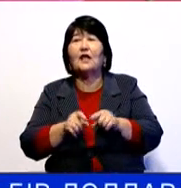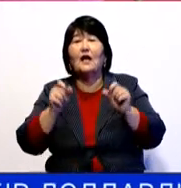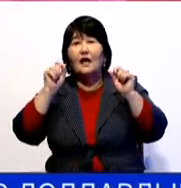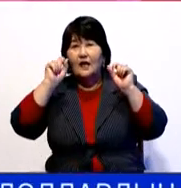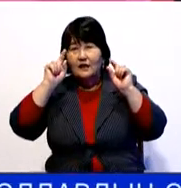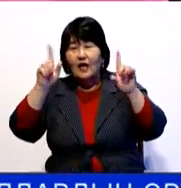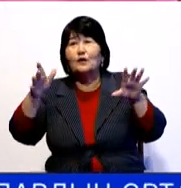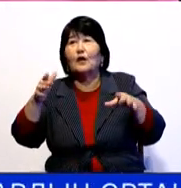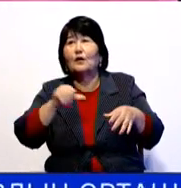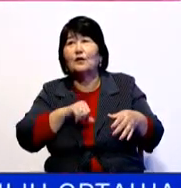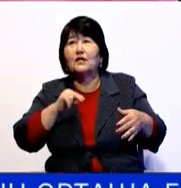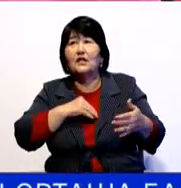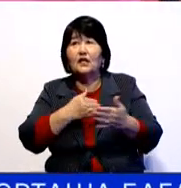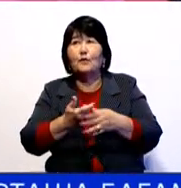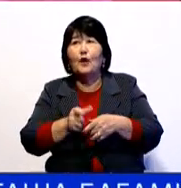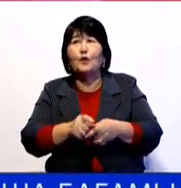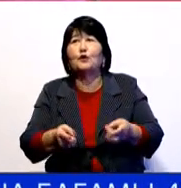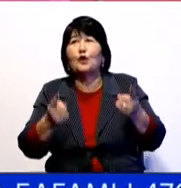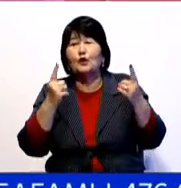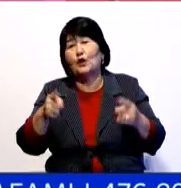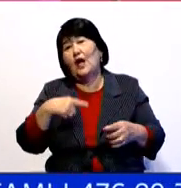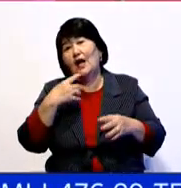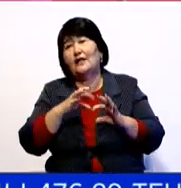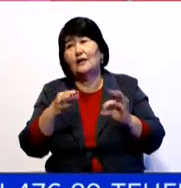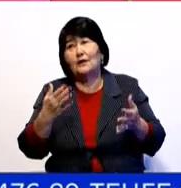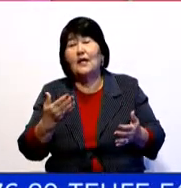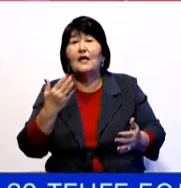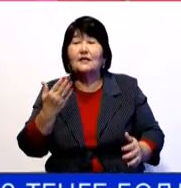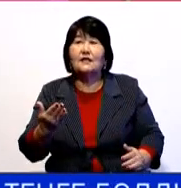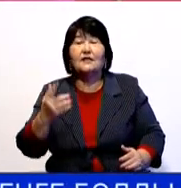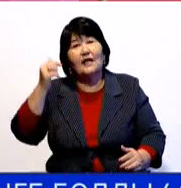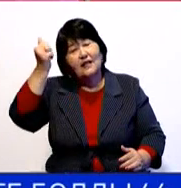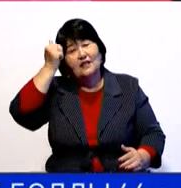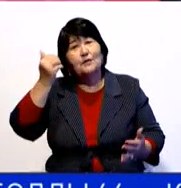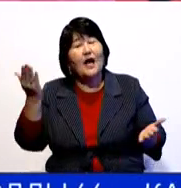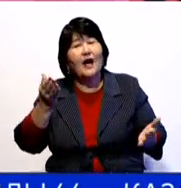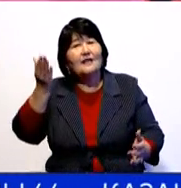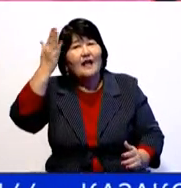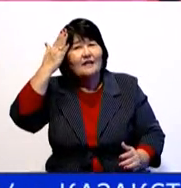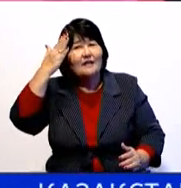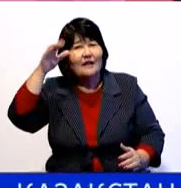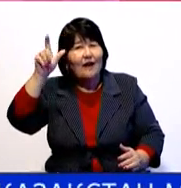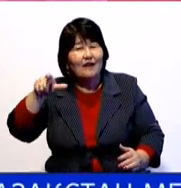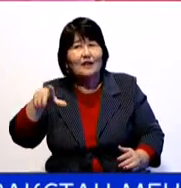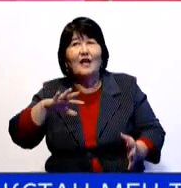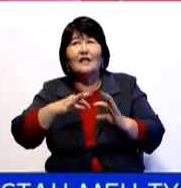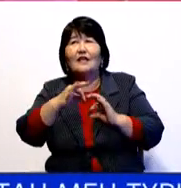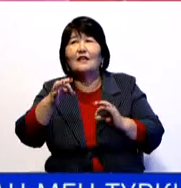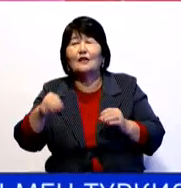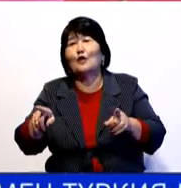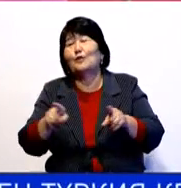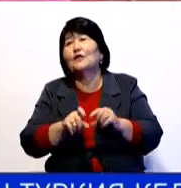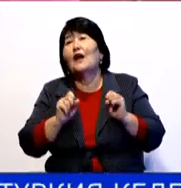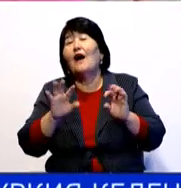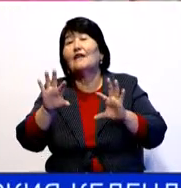қосқан еңбегіңіз өте зор. Осы ретте айтып өтіңізші, сіздің есіңізде қалған қандай таланттар бар? Жалпы елді мекендерде таланттарды